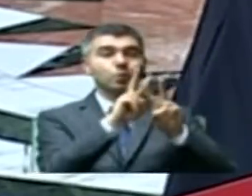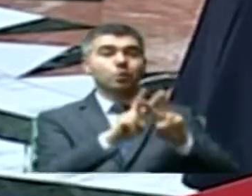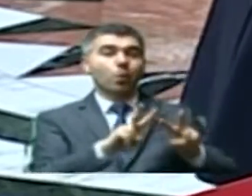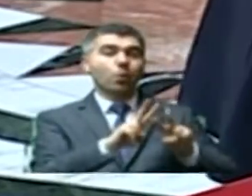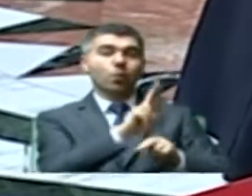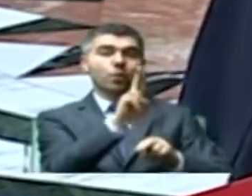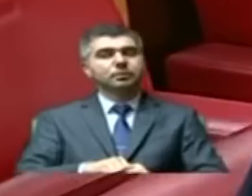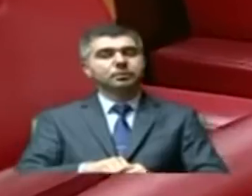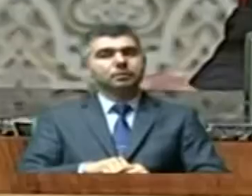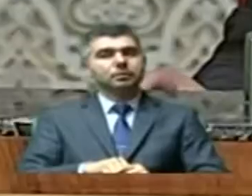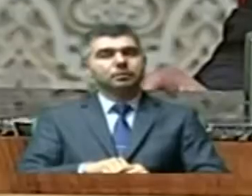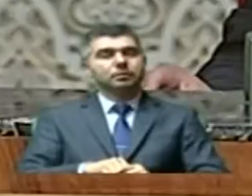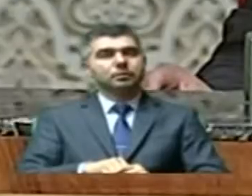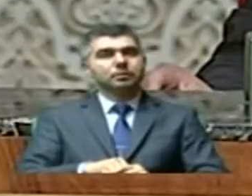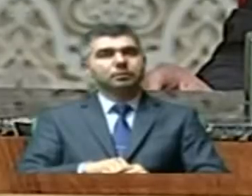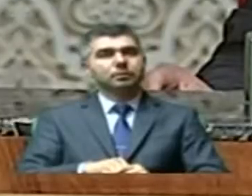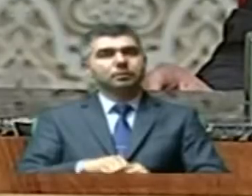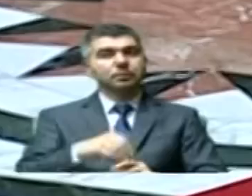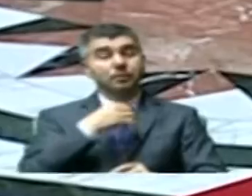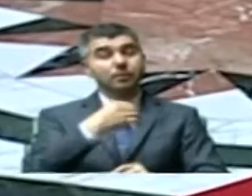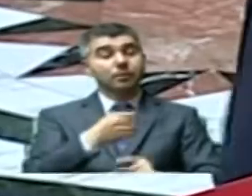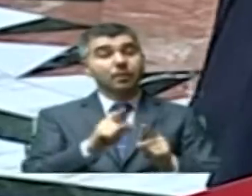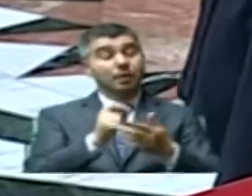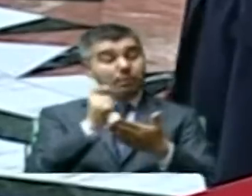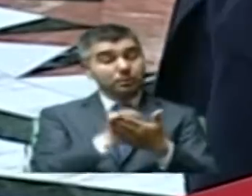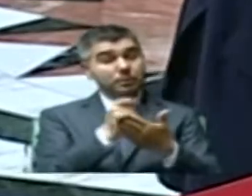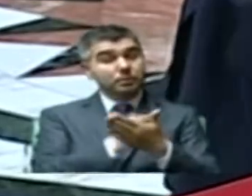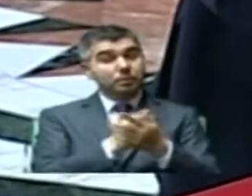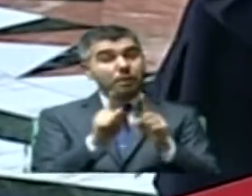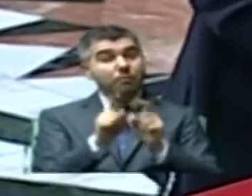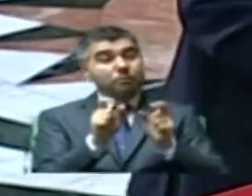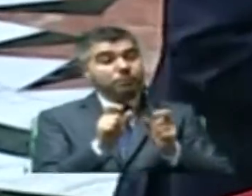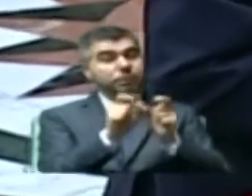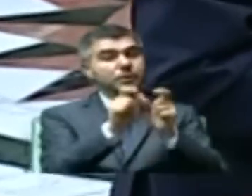القوة التي أشرت إليها. شكرا. هذه المحاضر هي مؤطرة بالقانون.